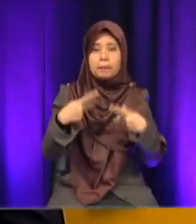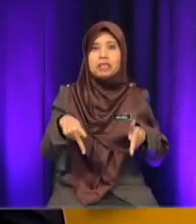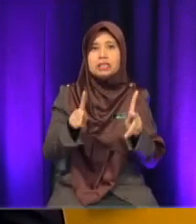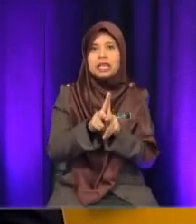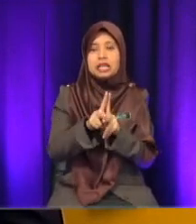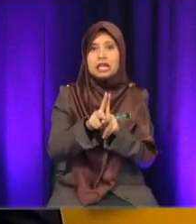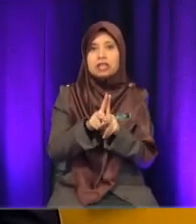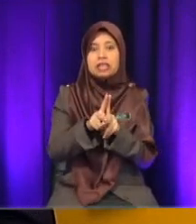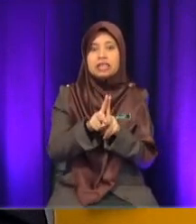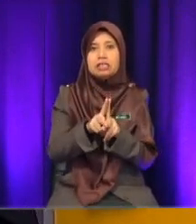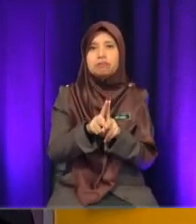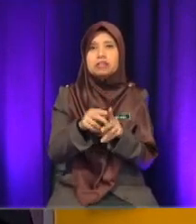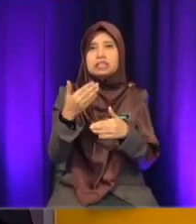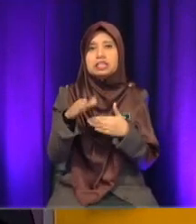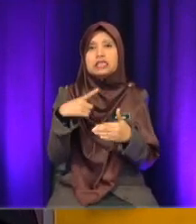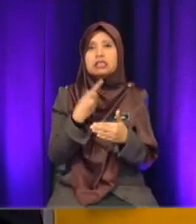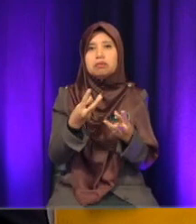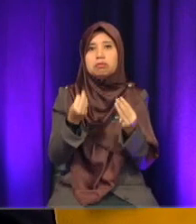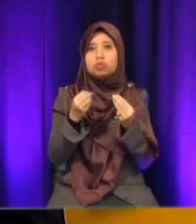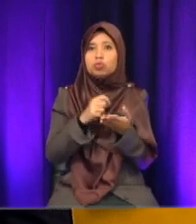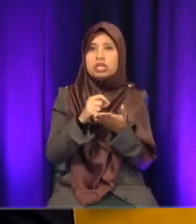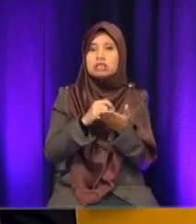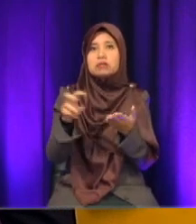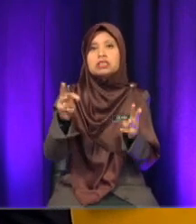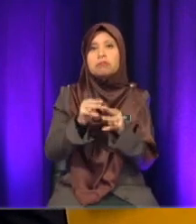belajar menulis Lagi enggak macam-macam